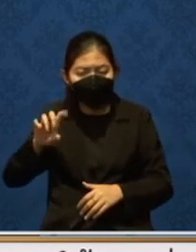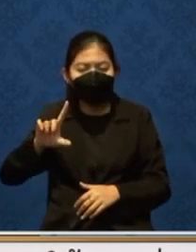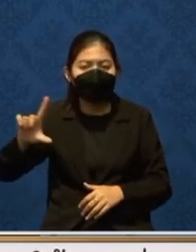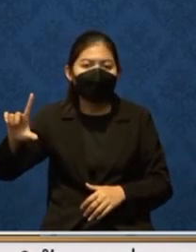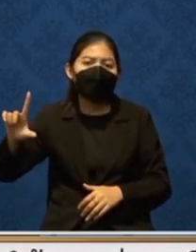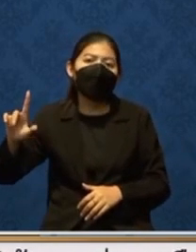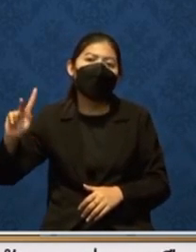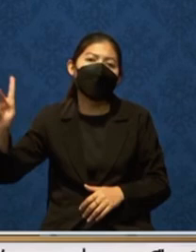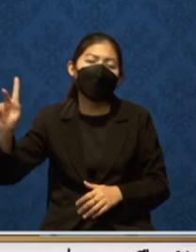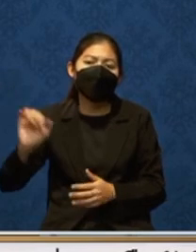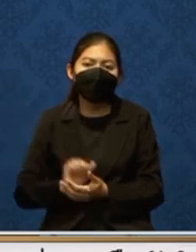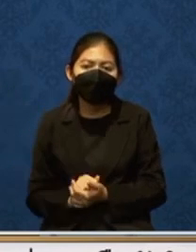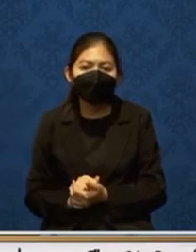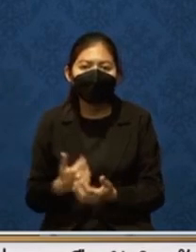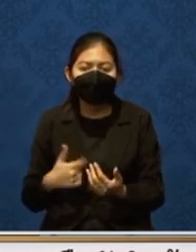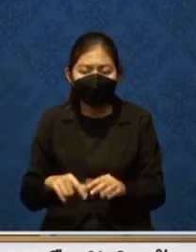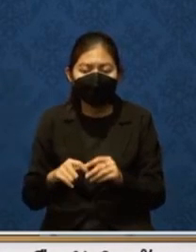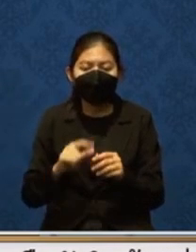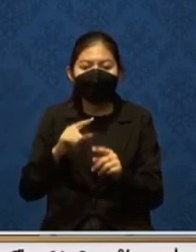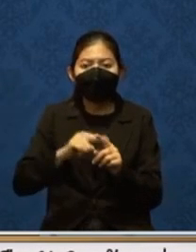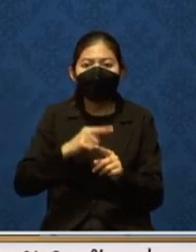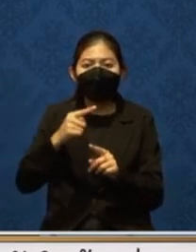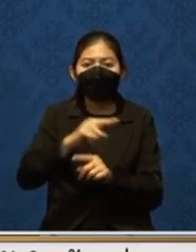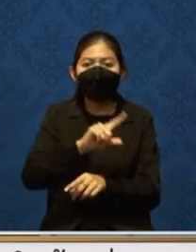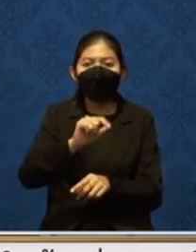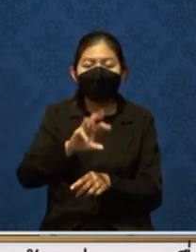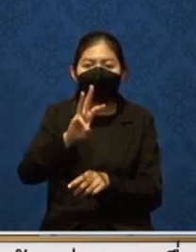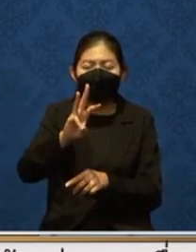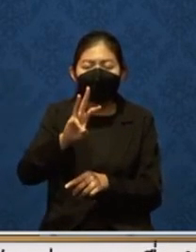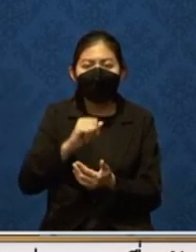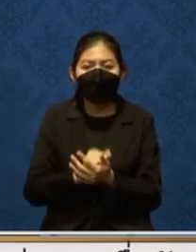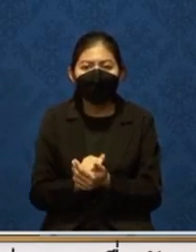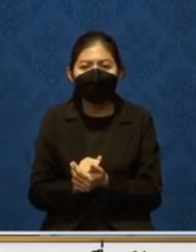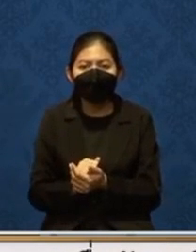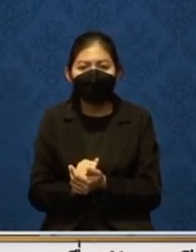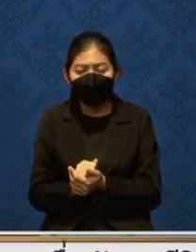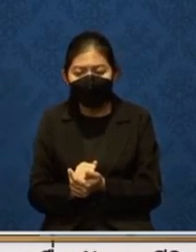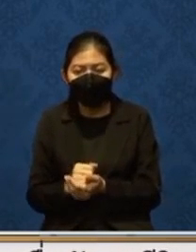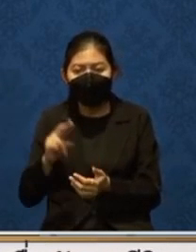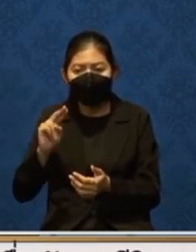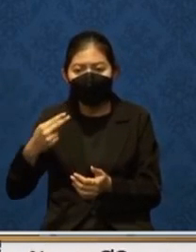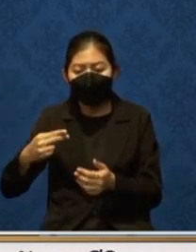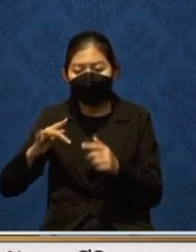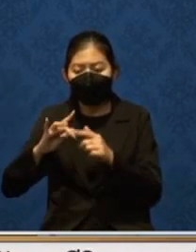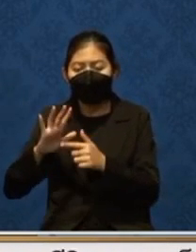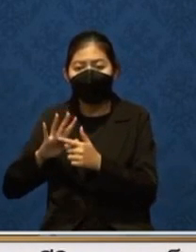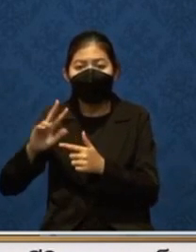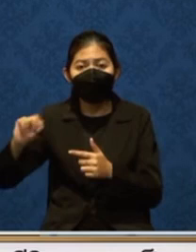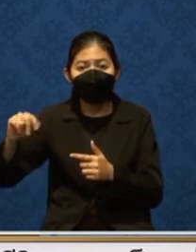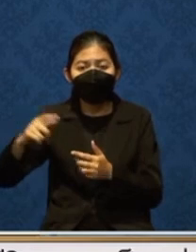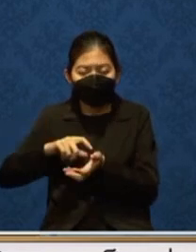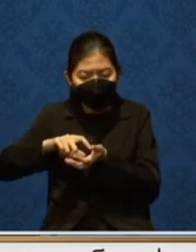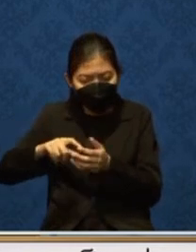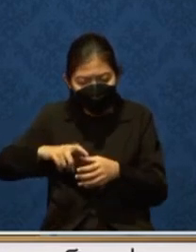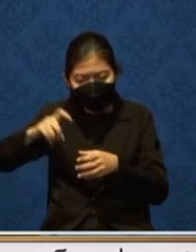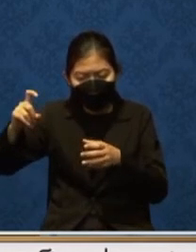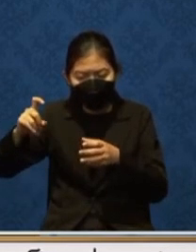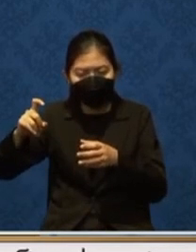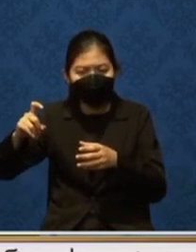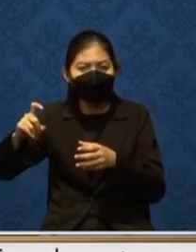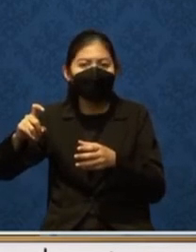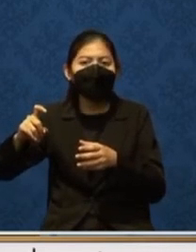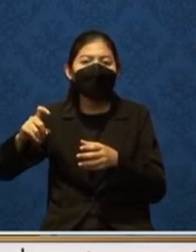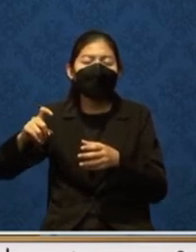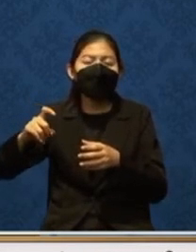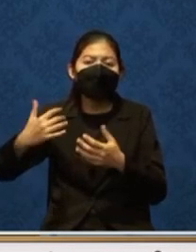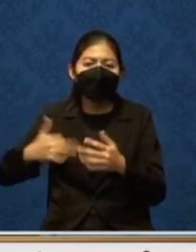แต่พอถึงวัที่ 26 มกราคม 61 อยู่ ทั้งก็โอนหบริษันออกไปทั้งหมดซึปรากฏตามเอกสาร